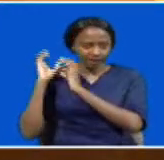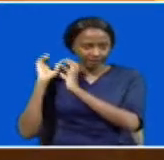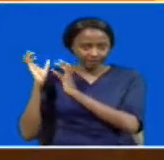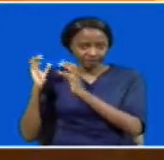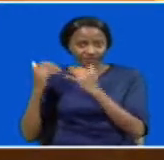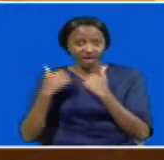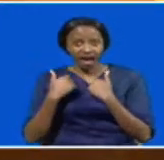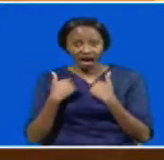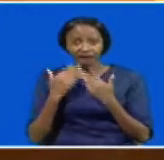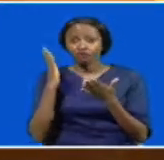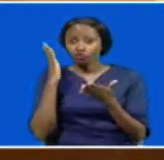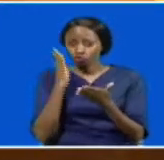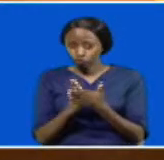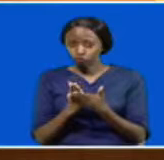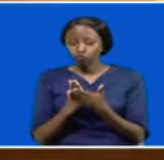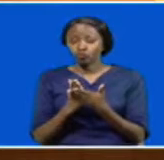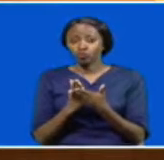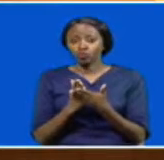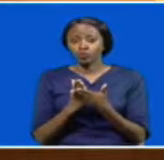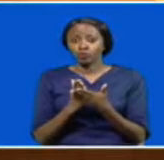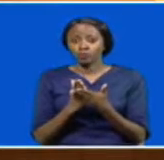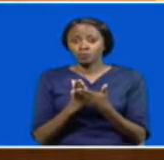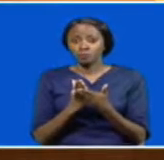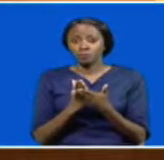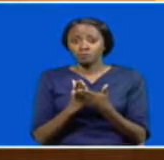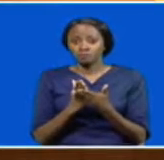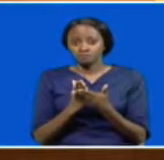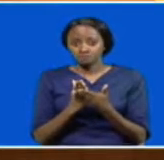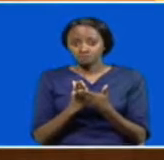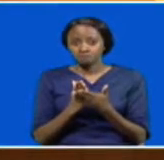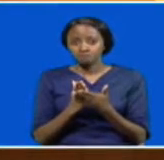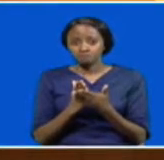Kilifi, mtazamaji, ndivyo